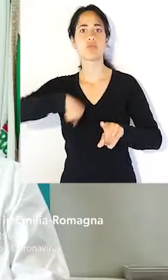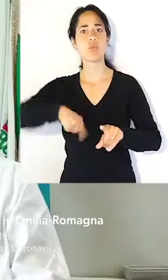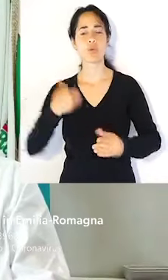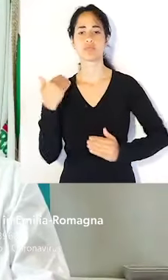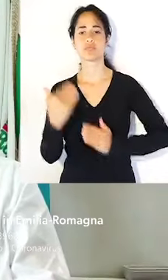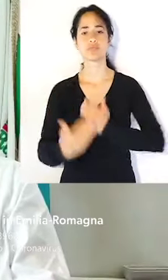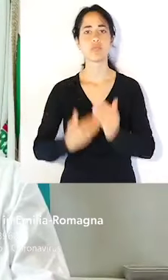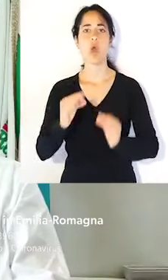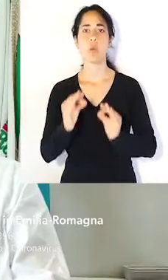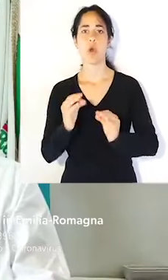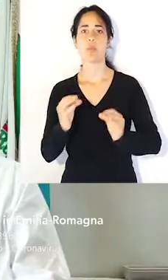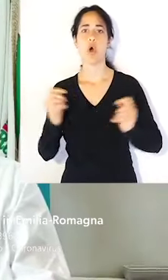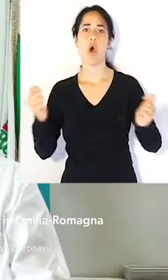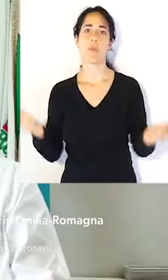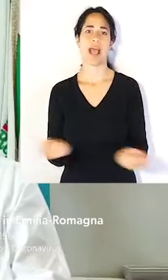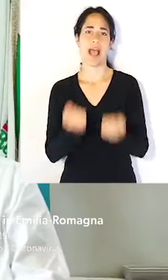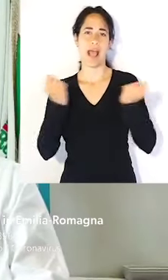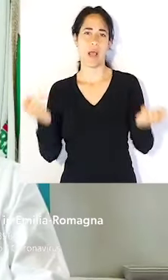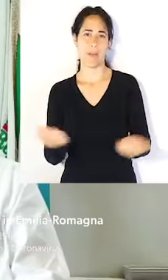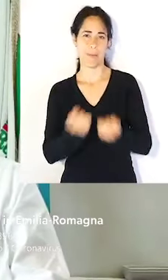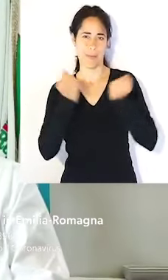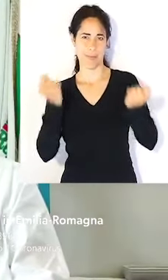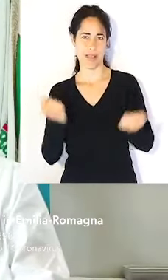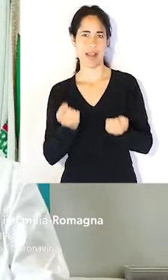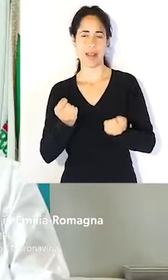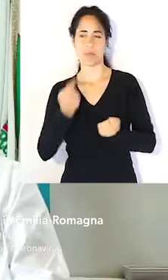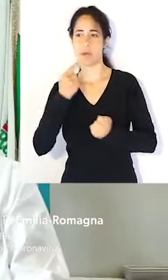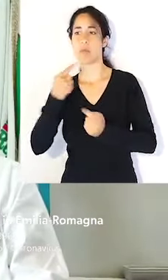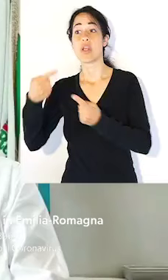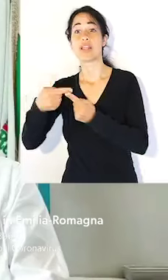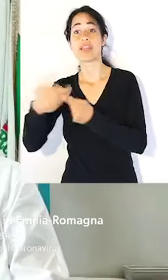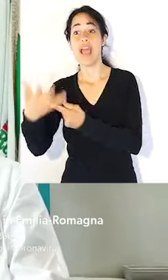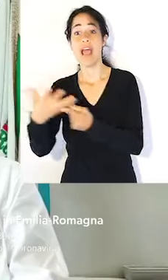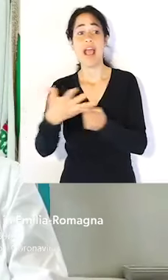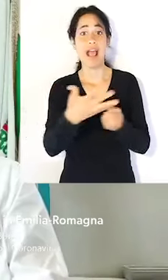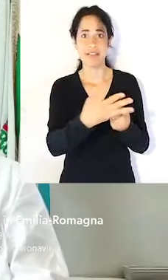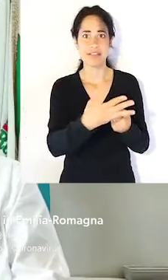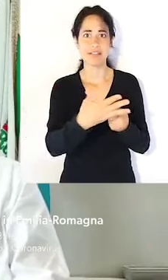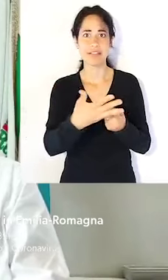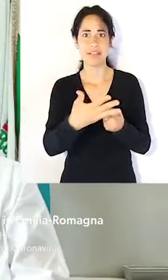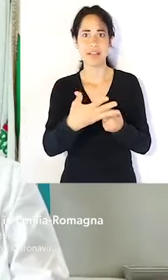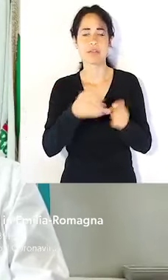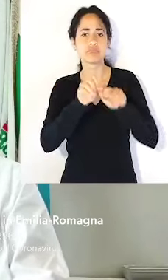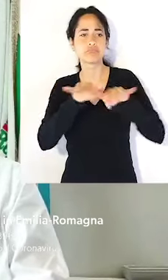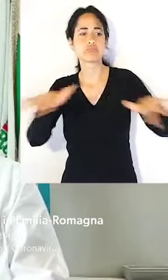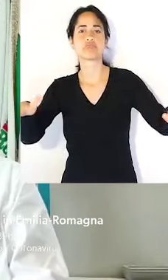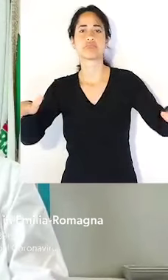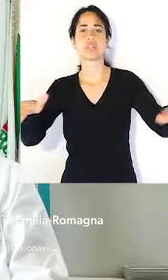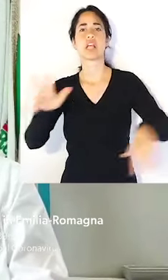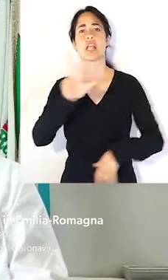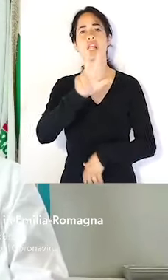a promuovere la nostra campagna di test sierologici con